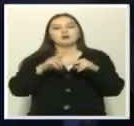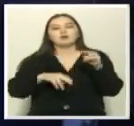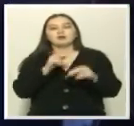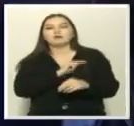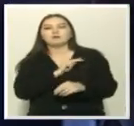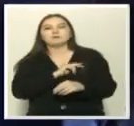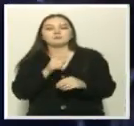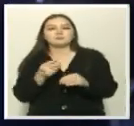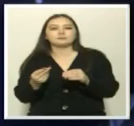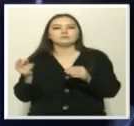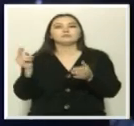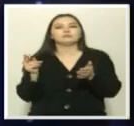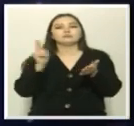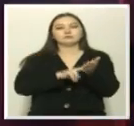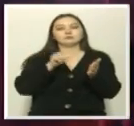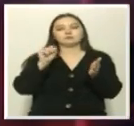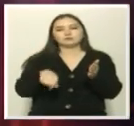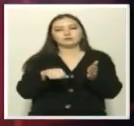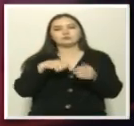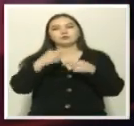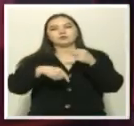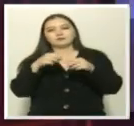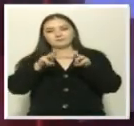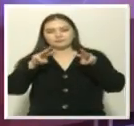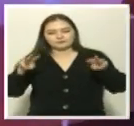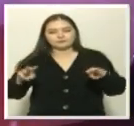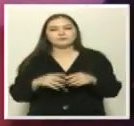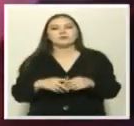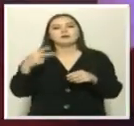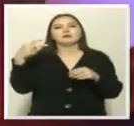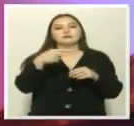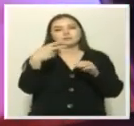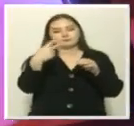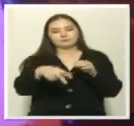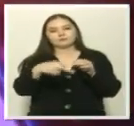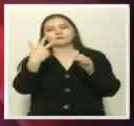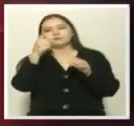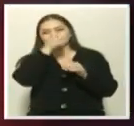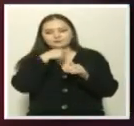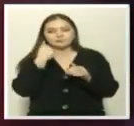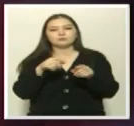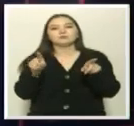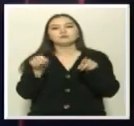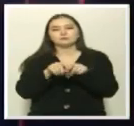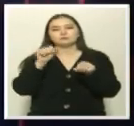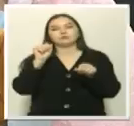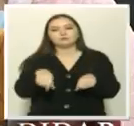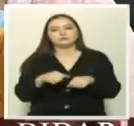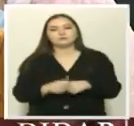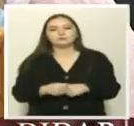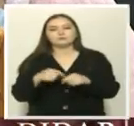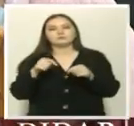более 8 тысяч получают субсидии от государства 2023 году также будет реализован ряд социальных программ